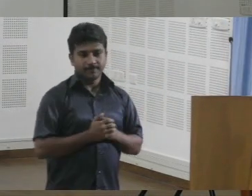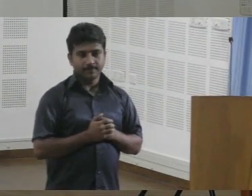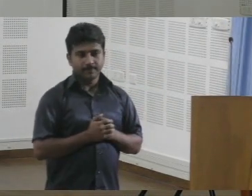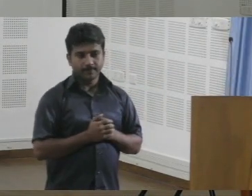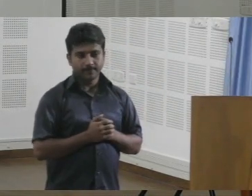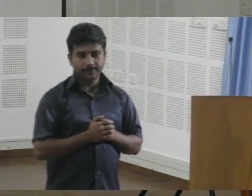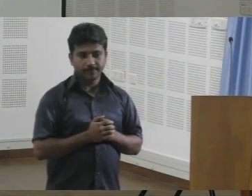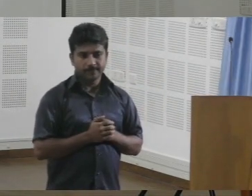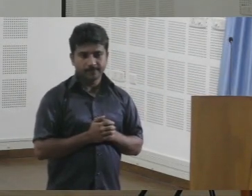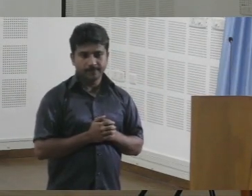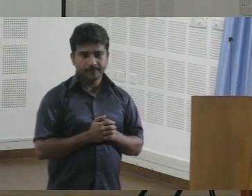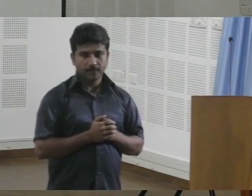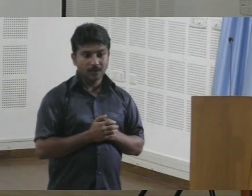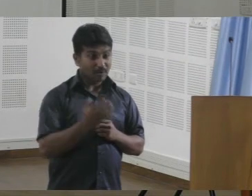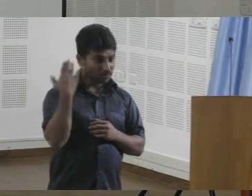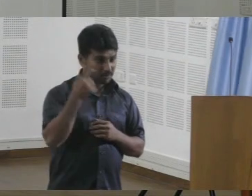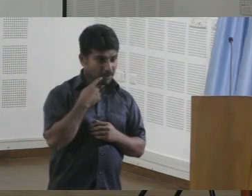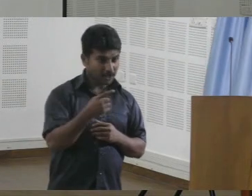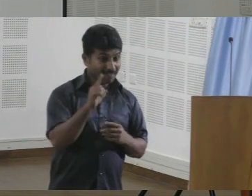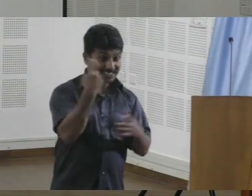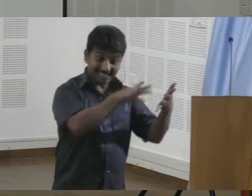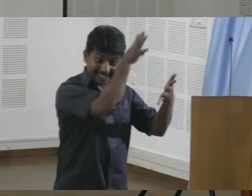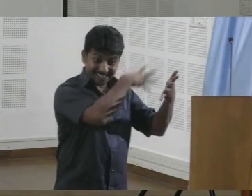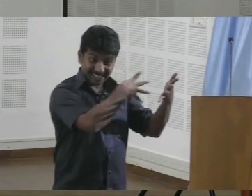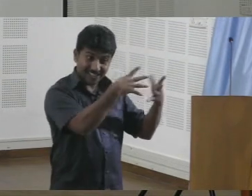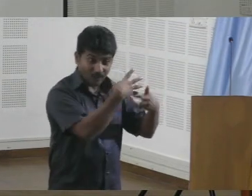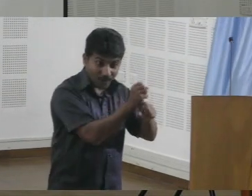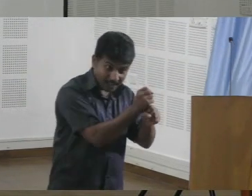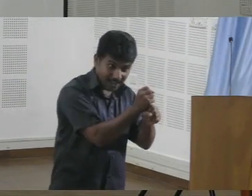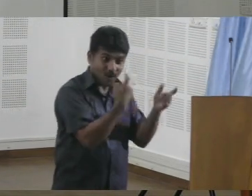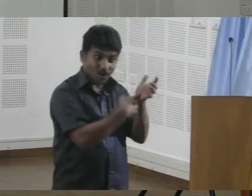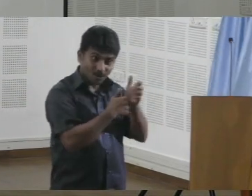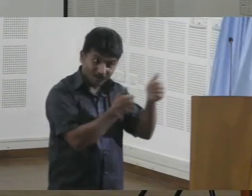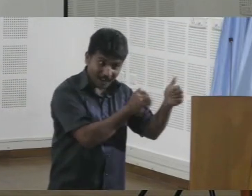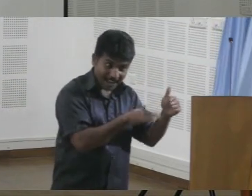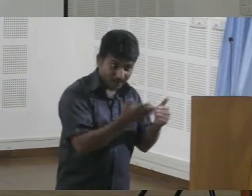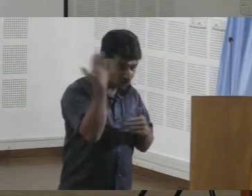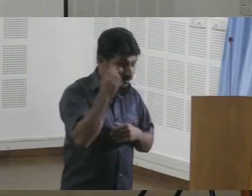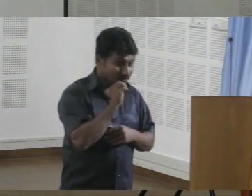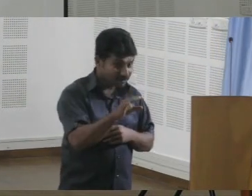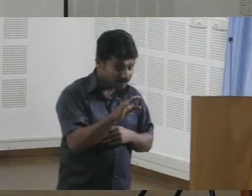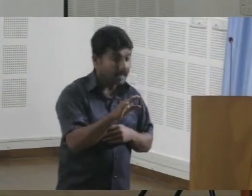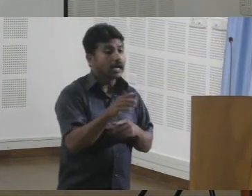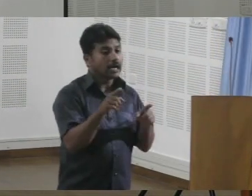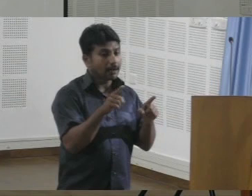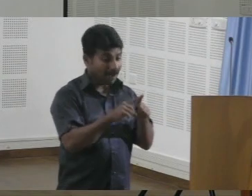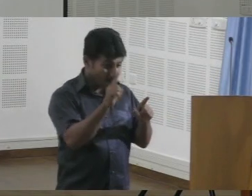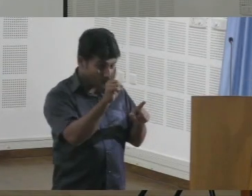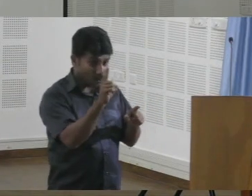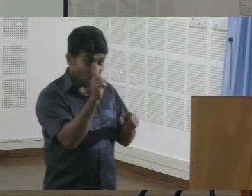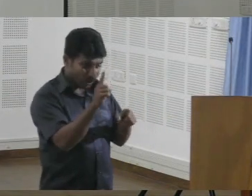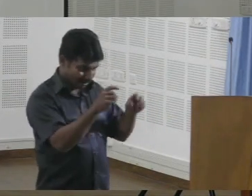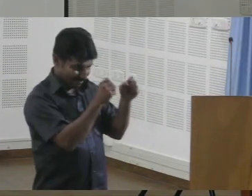അപ്പോൾ ഞാൻ നേരത്തെ പറഞ്ഞു ഞങ്ങൾ ഷെഡ്യൂൾ ഇട്ടു, ഫുൾ സ്ട്രക്ചേർഡ് ആക്കി. അപ്പോൾ ഞാൻ ഷെഡ്യൂളിൽ ഒരു ഫിസിക്കൽ ആക്ടിവിറ്റി, അത് കഴിഞ്ഞ്